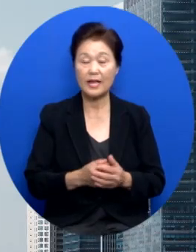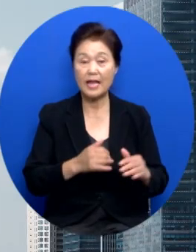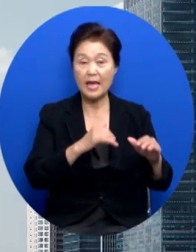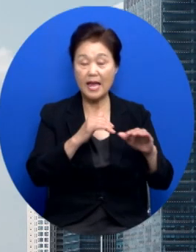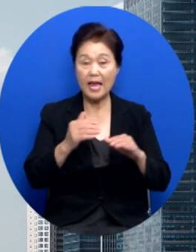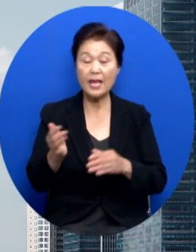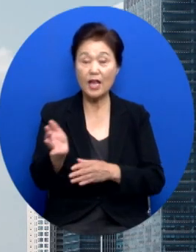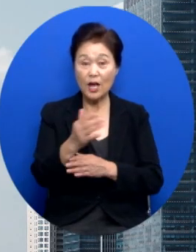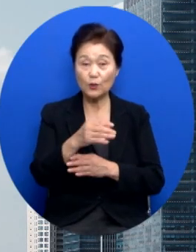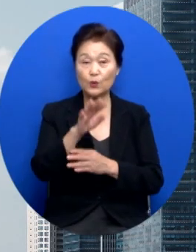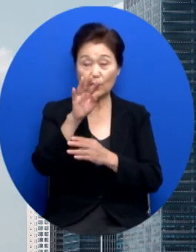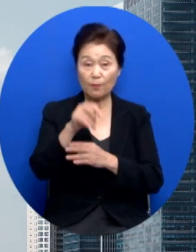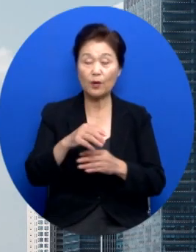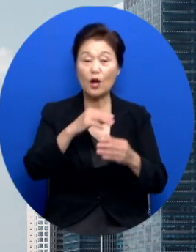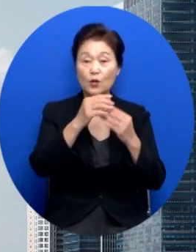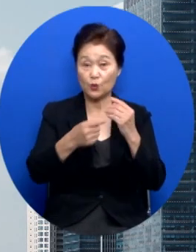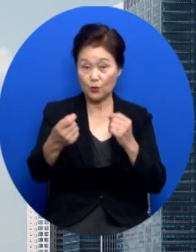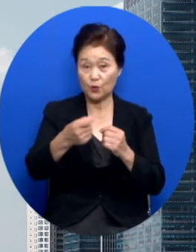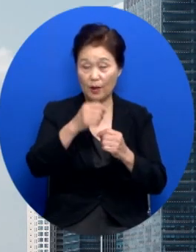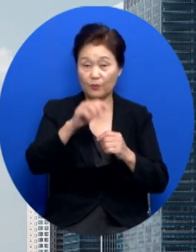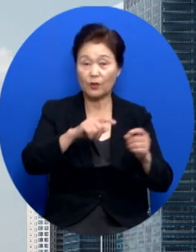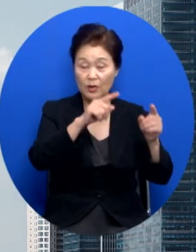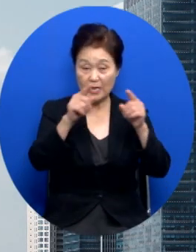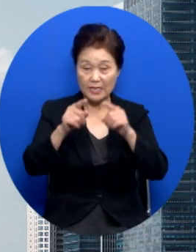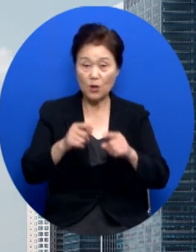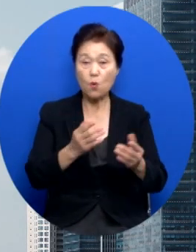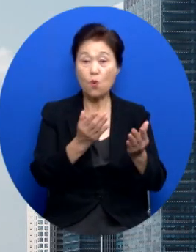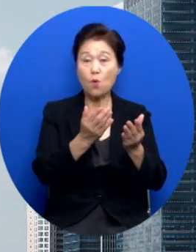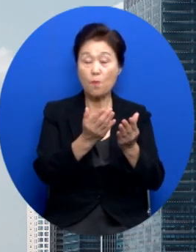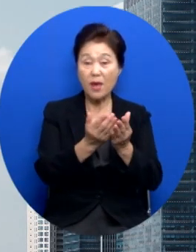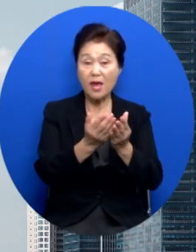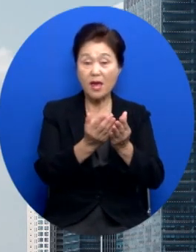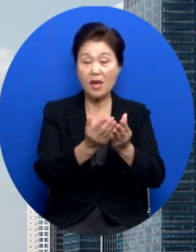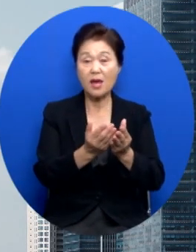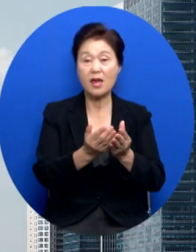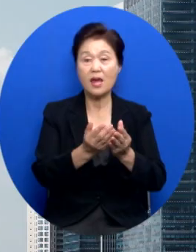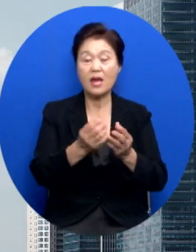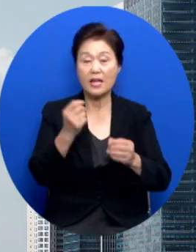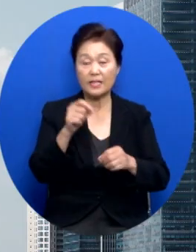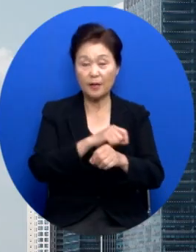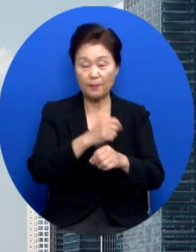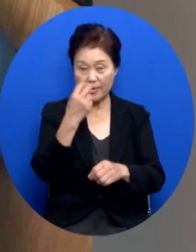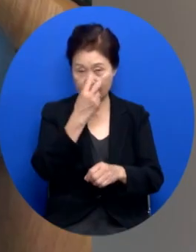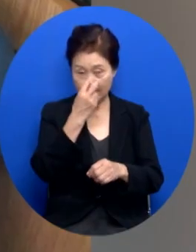해양수산부가 추석 연휴를 앞두고 전국 여객선을 대상으로 특별점검을 실시합니다.